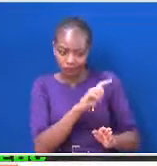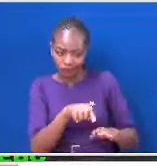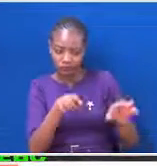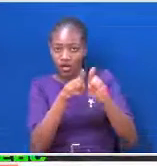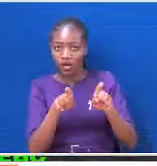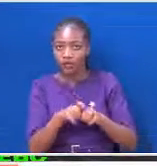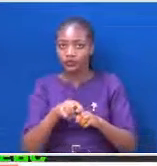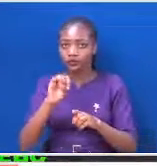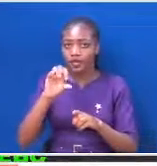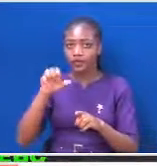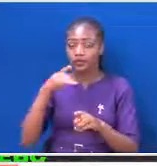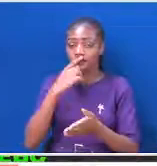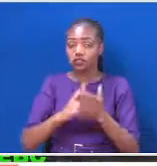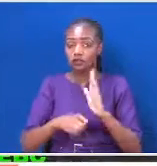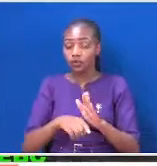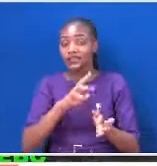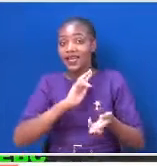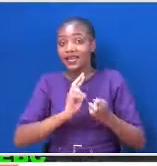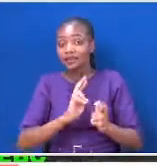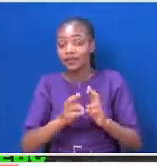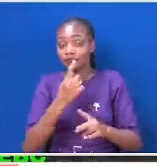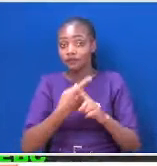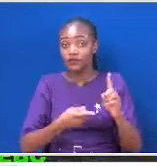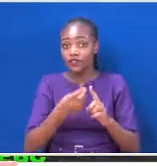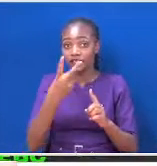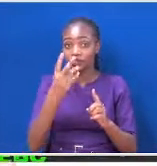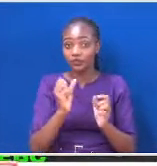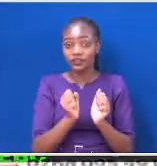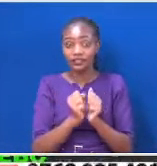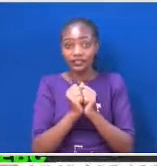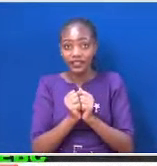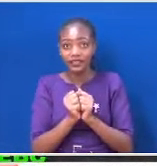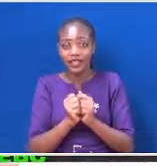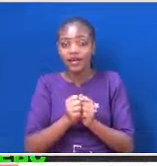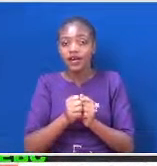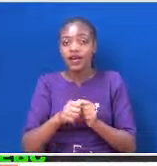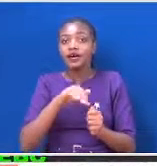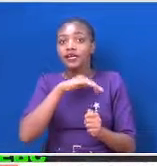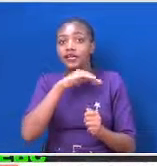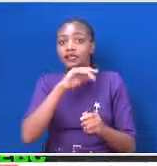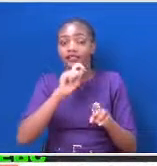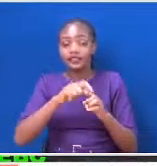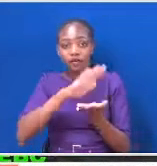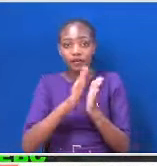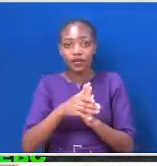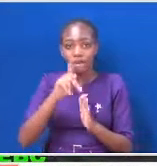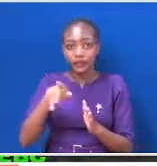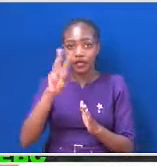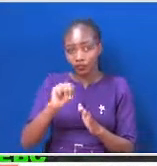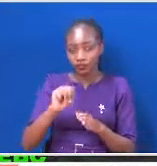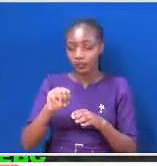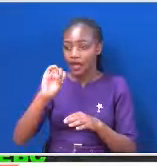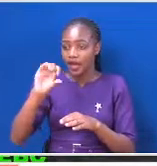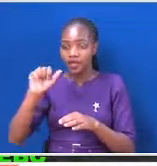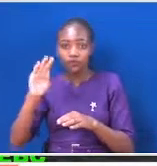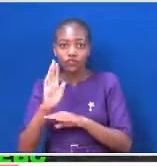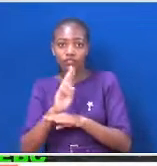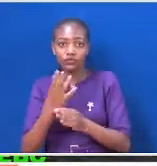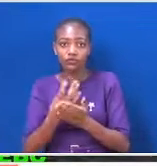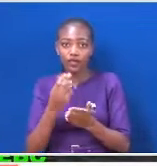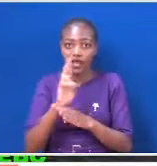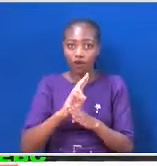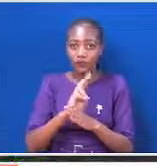hiyar za kW kura Ya maoni ya mwaka wa 2010 rail Oda alip kuwa wazir mku tume hio ilit numia shilingi